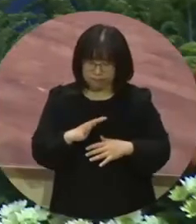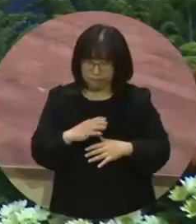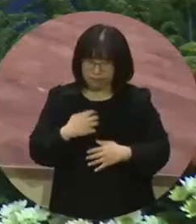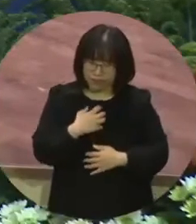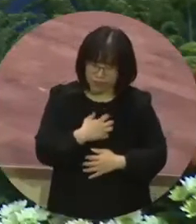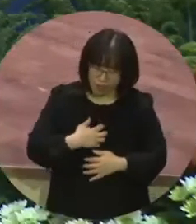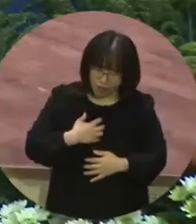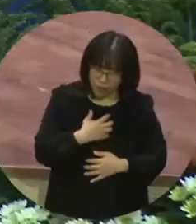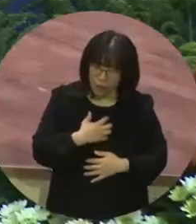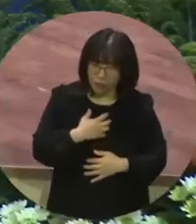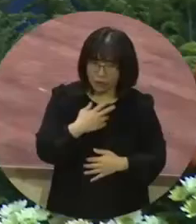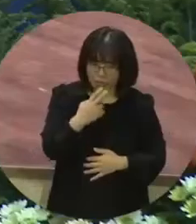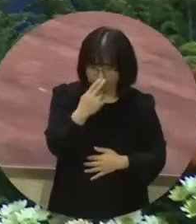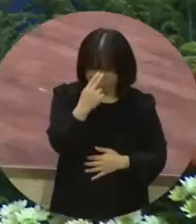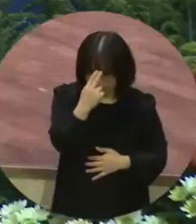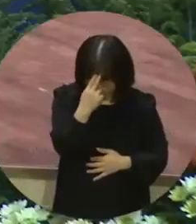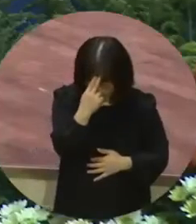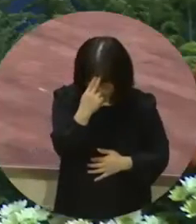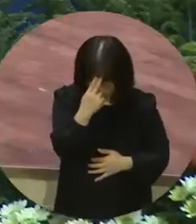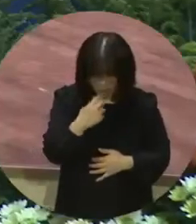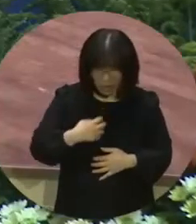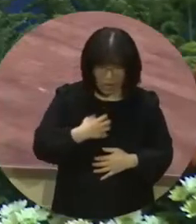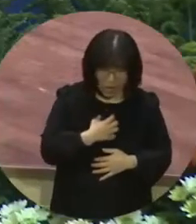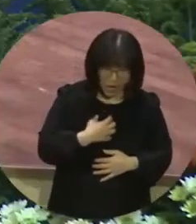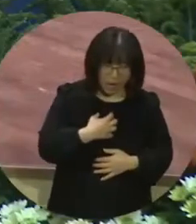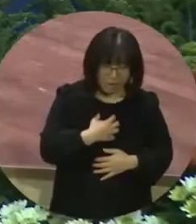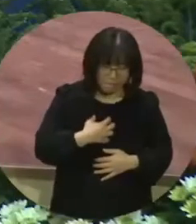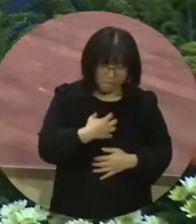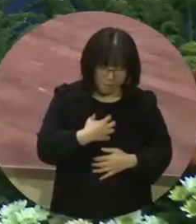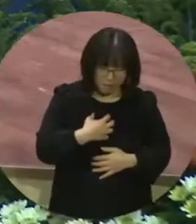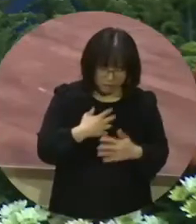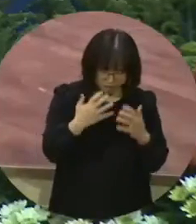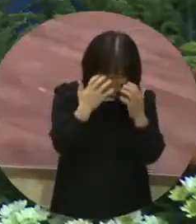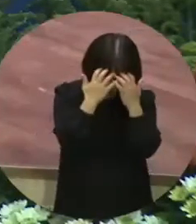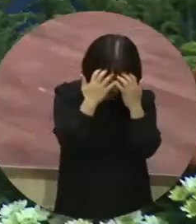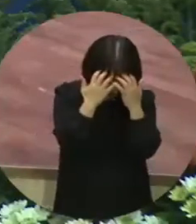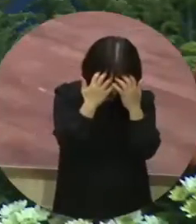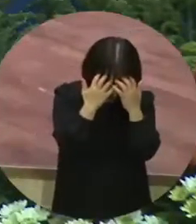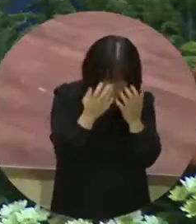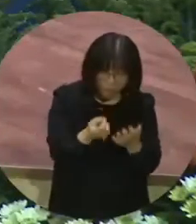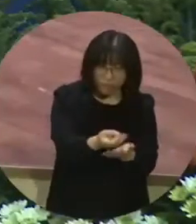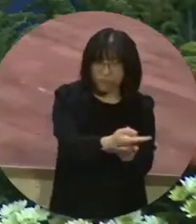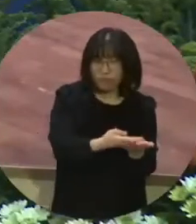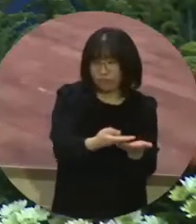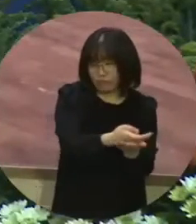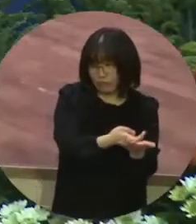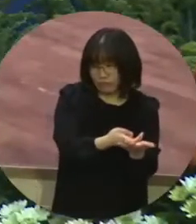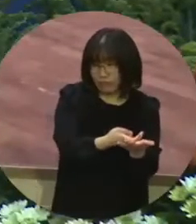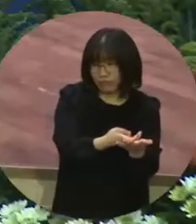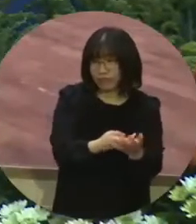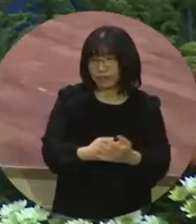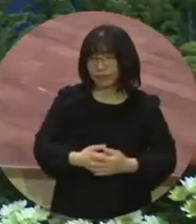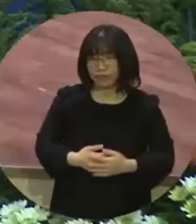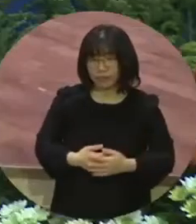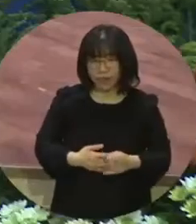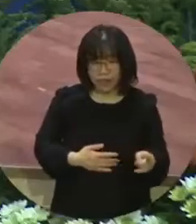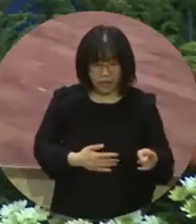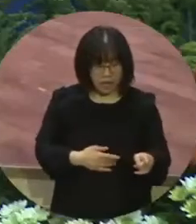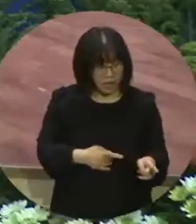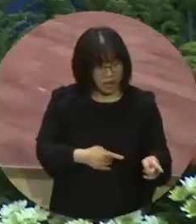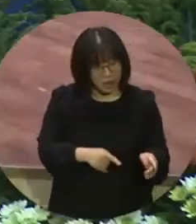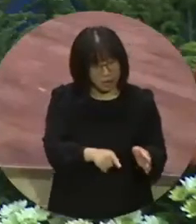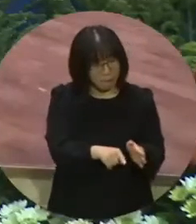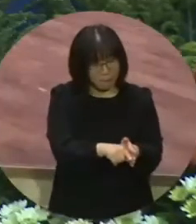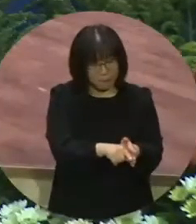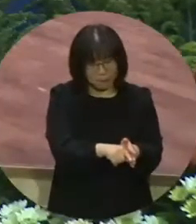염려, 근심, 걱정, 두려움에 사로잡힙니다. 한 걸음도 믿음이 전진하지